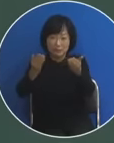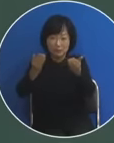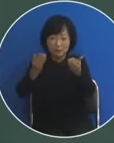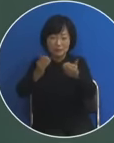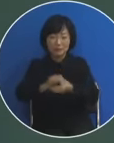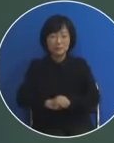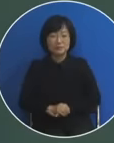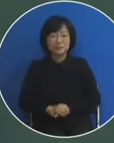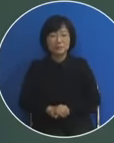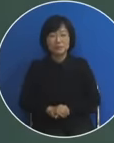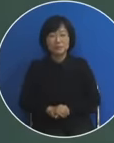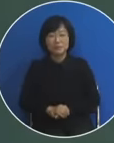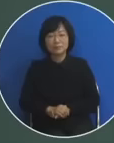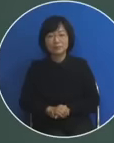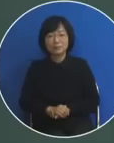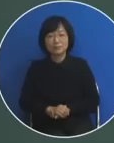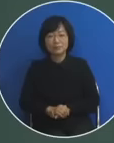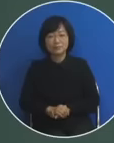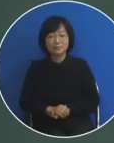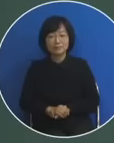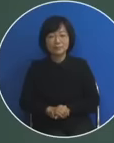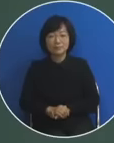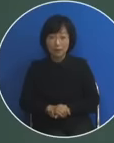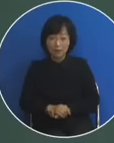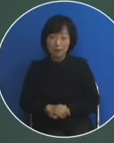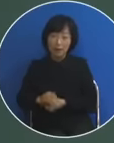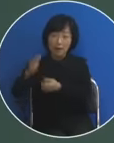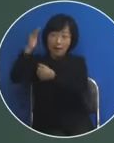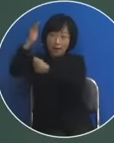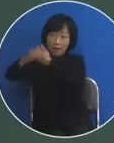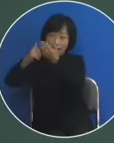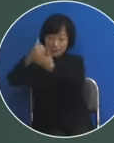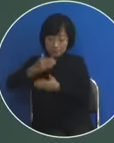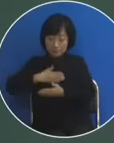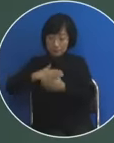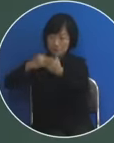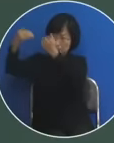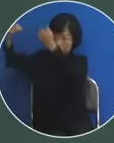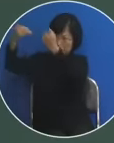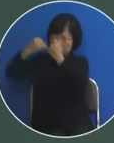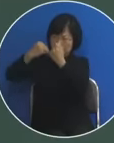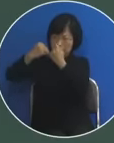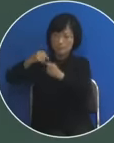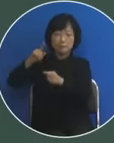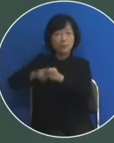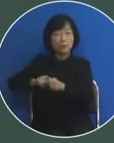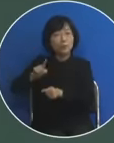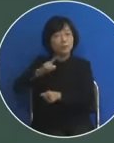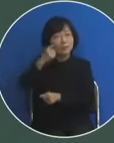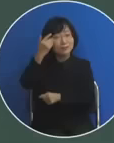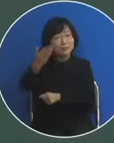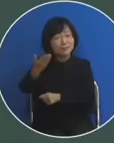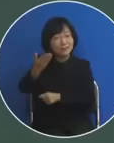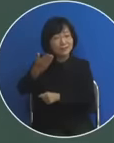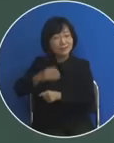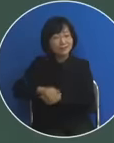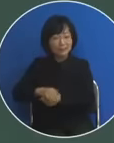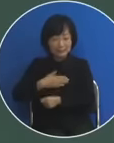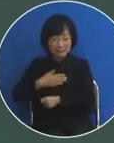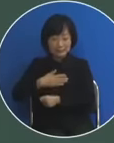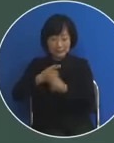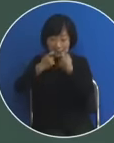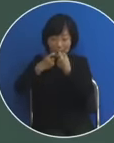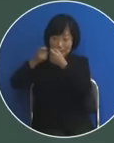그러면 하나님은 나에게 어떤 목표를 두고 계실까요? Then what goal does God have for me? 분명히 있다면 If it absolutely